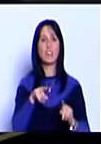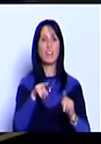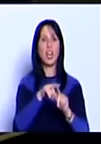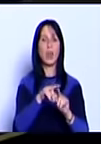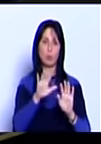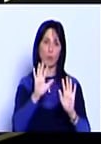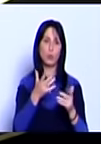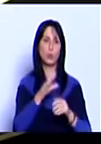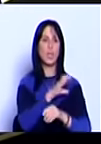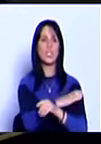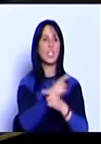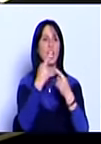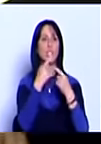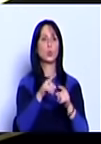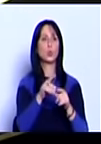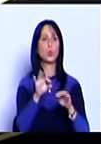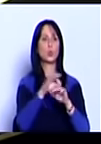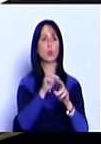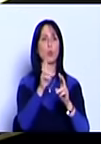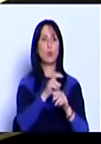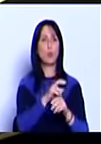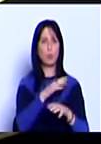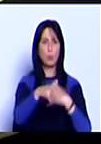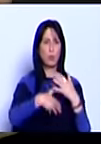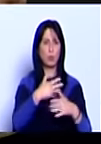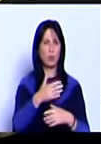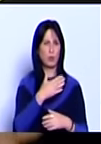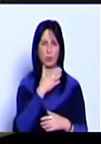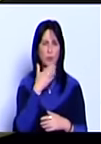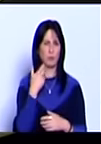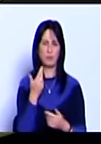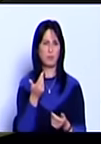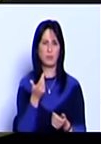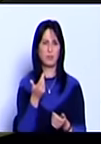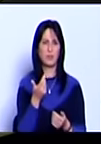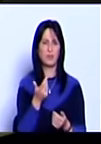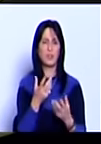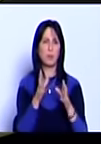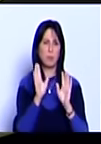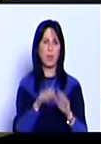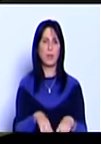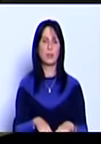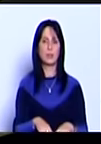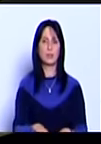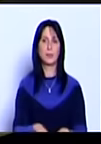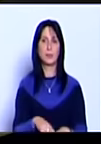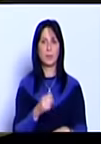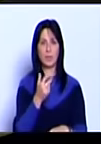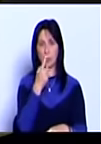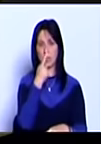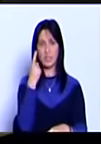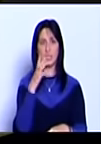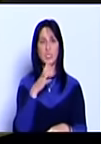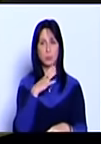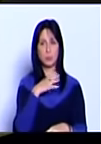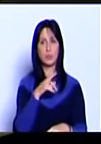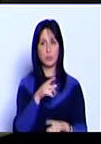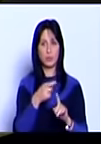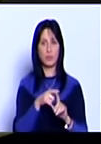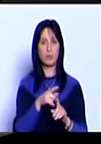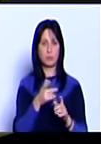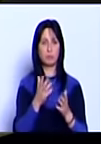რომ რაღაც ასე არ მოხდა, როგორც მას წარმოედგინა, დაზდევდნენ ახლა ნაჯახებიდან რამდენიმე დღისი და ესეთი